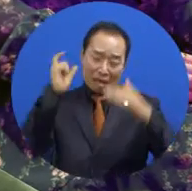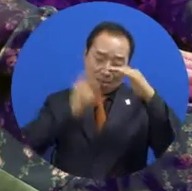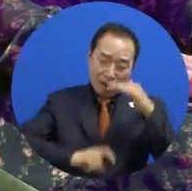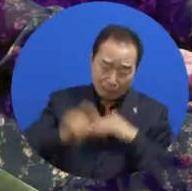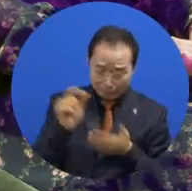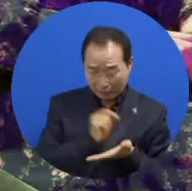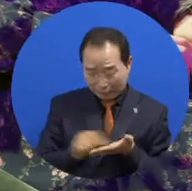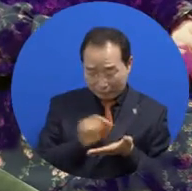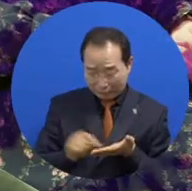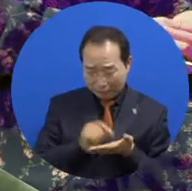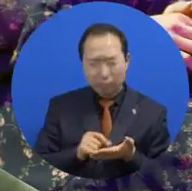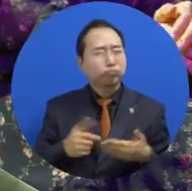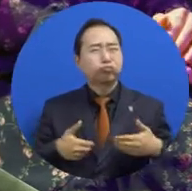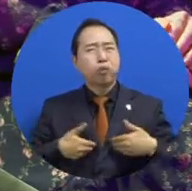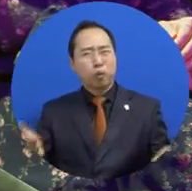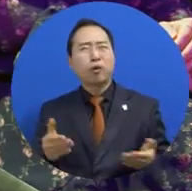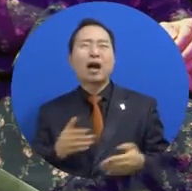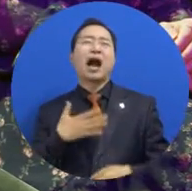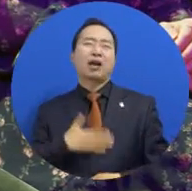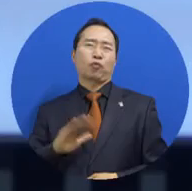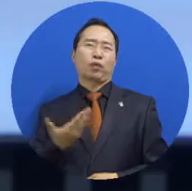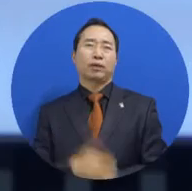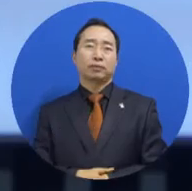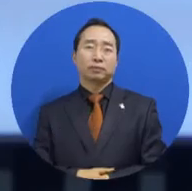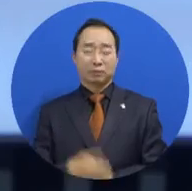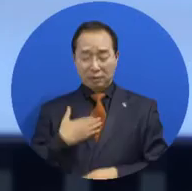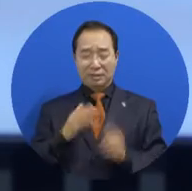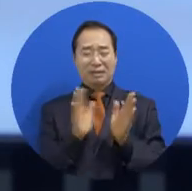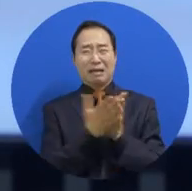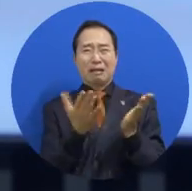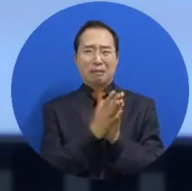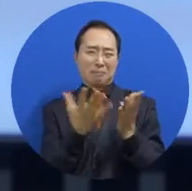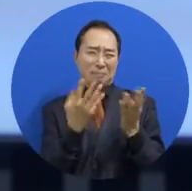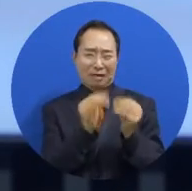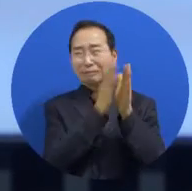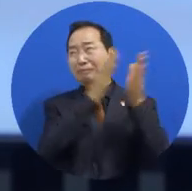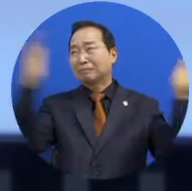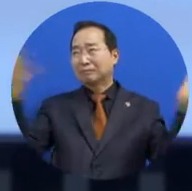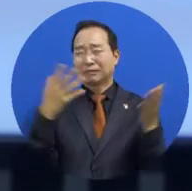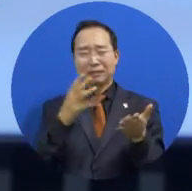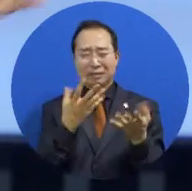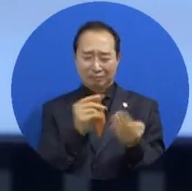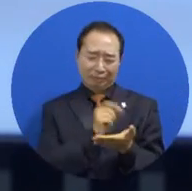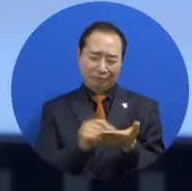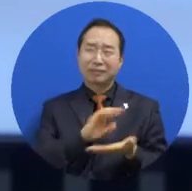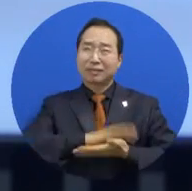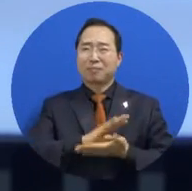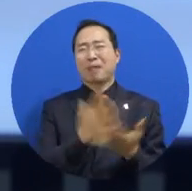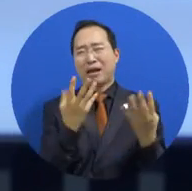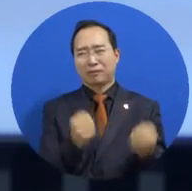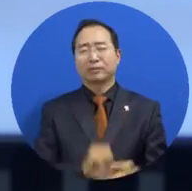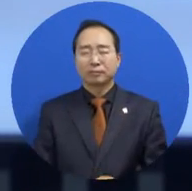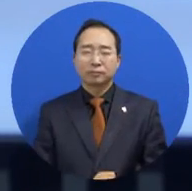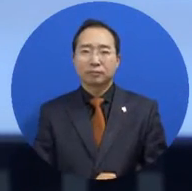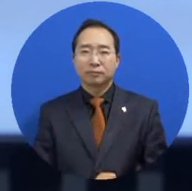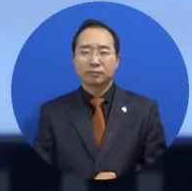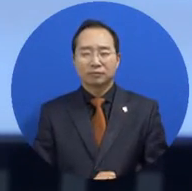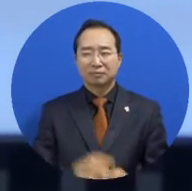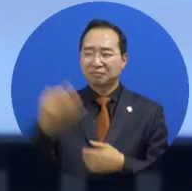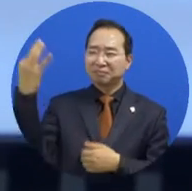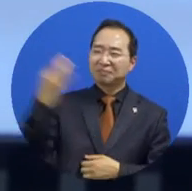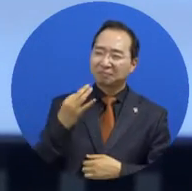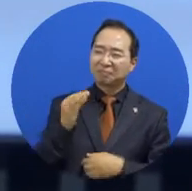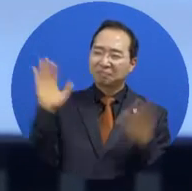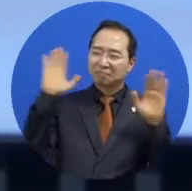밤새워 해봐야 소용없다는 걸 저절로 알게 돼요. 제가 이제 책을 많이 쓰니까 막 밤늦게 막 그